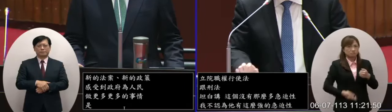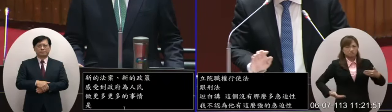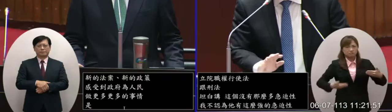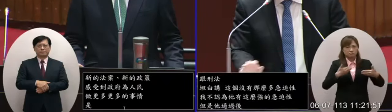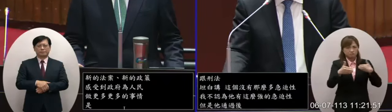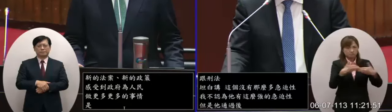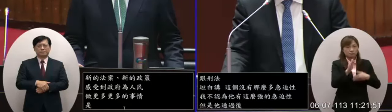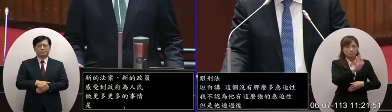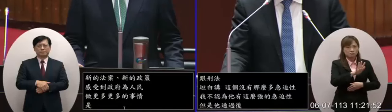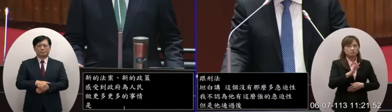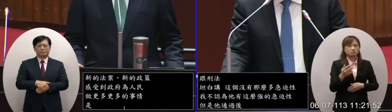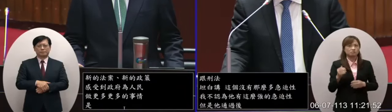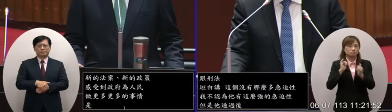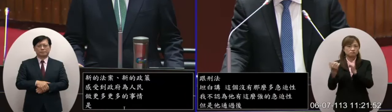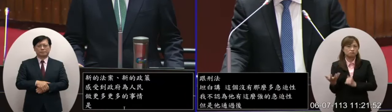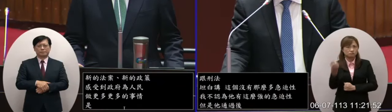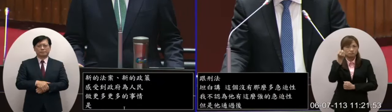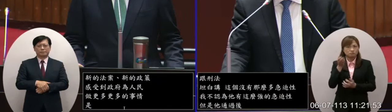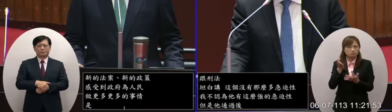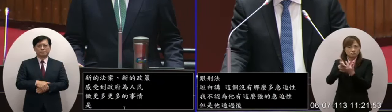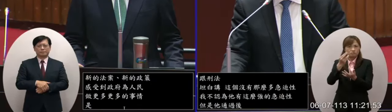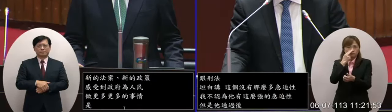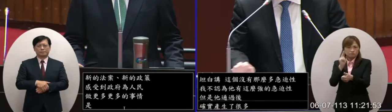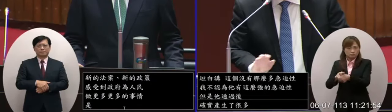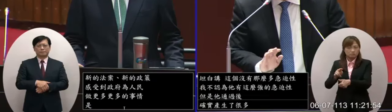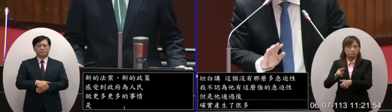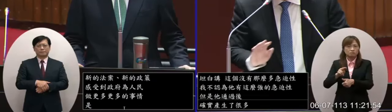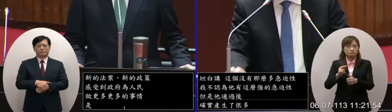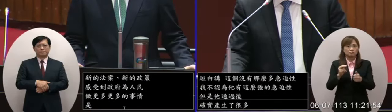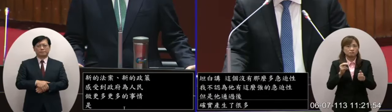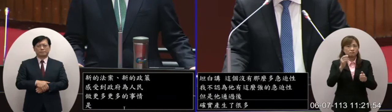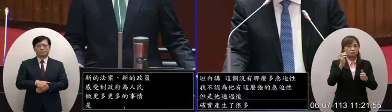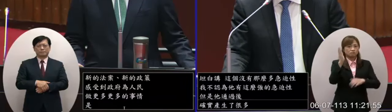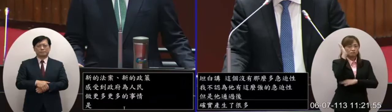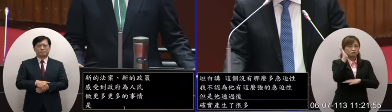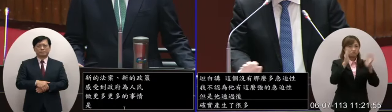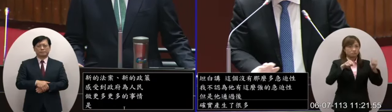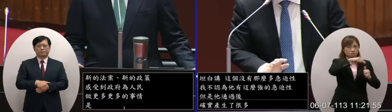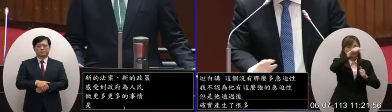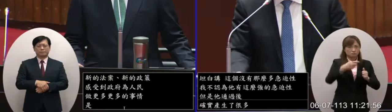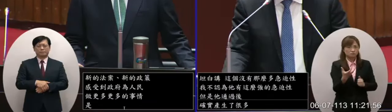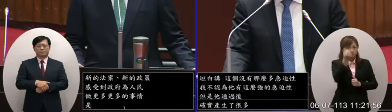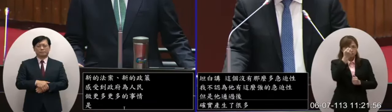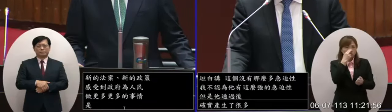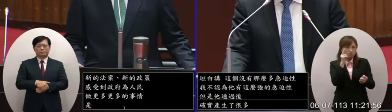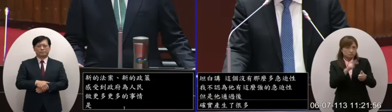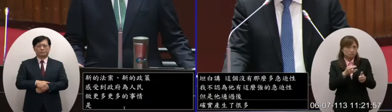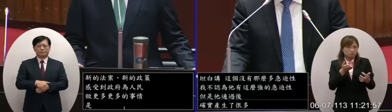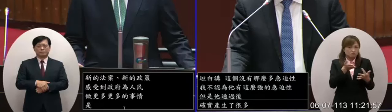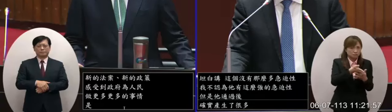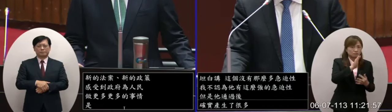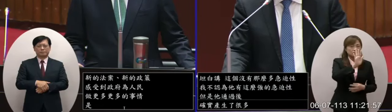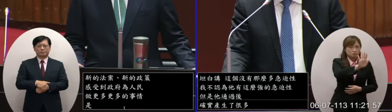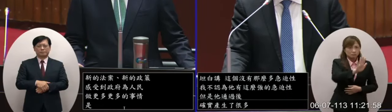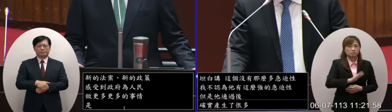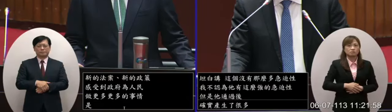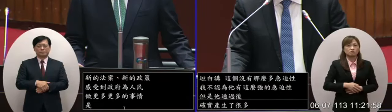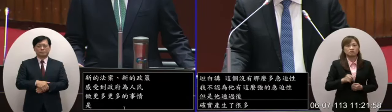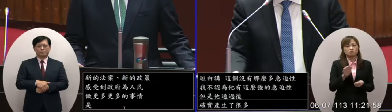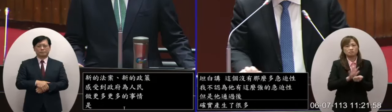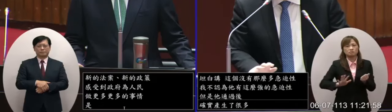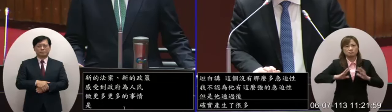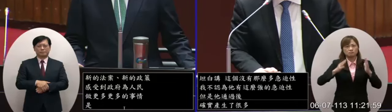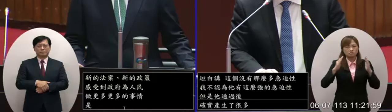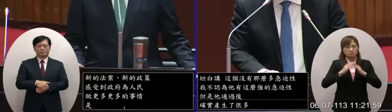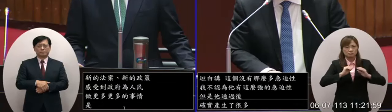到人权、侵害到官员相关的一些权益，甚至于不确定的概念。我认为这个都是会影响到台湾的整个。整体国